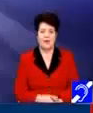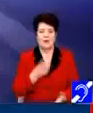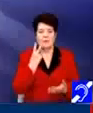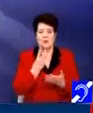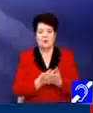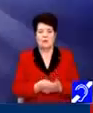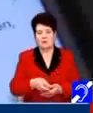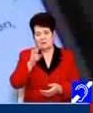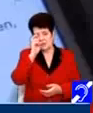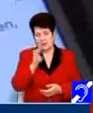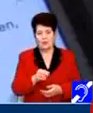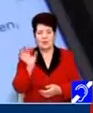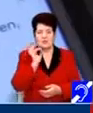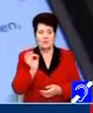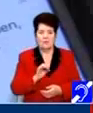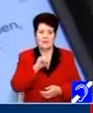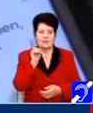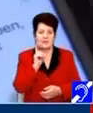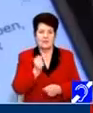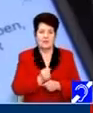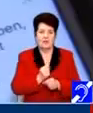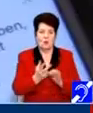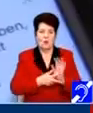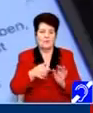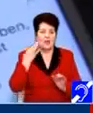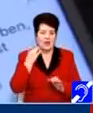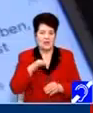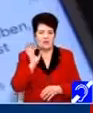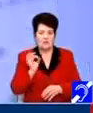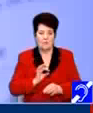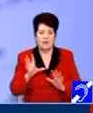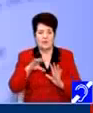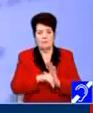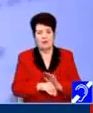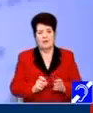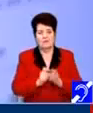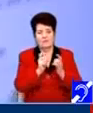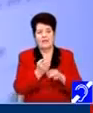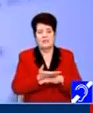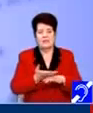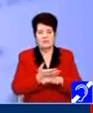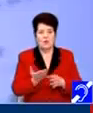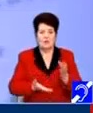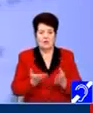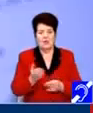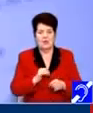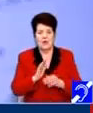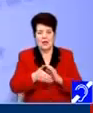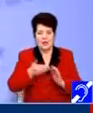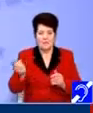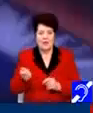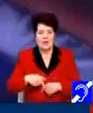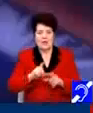Potrivit site-ului german de știri Epoch Time, tânăra locuia de mai mulți ani în Germania și ar fi fost implicată într-un scandal sexual. Se pare că urma să fie chemată în